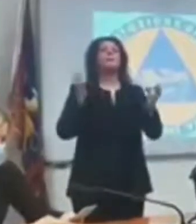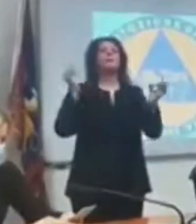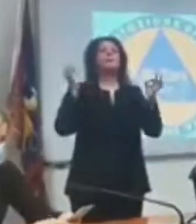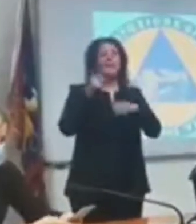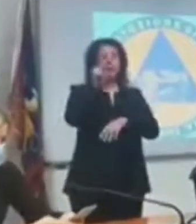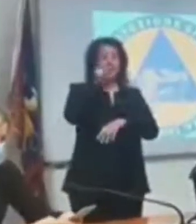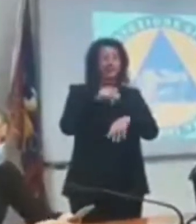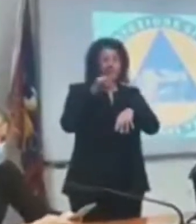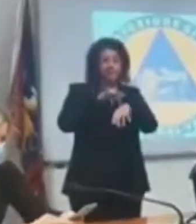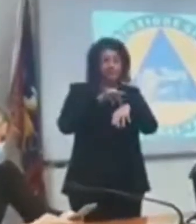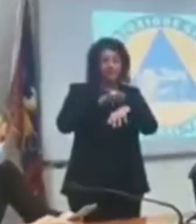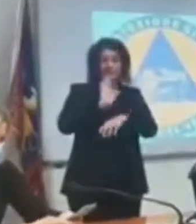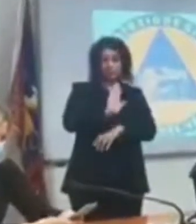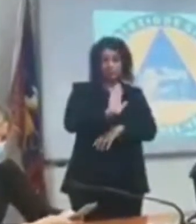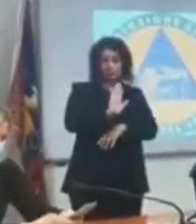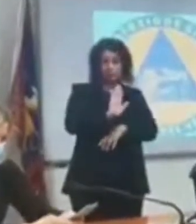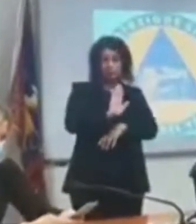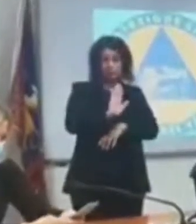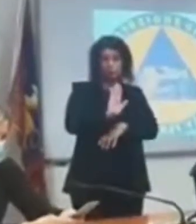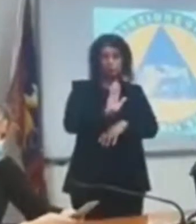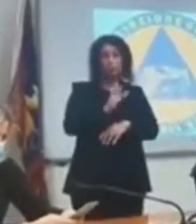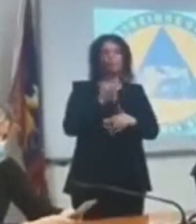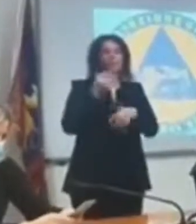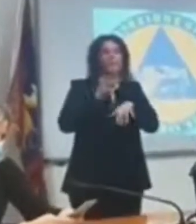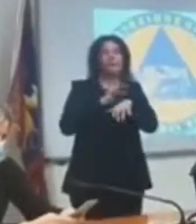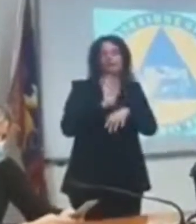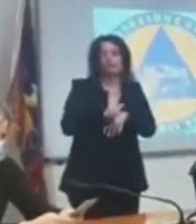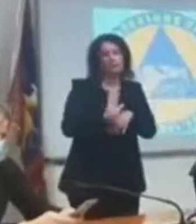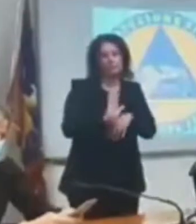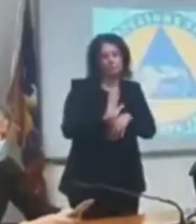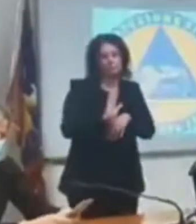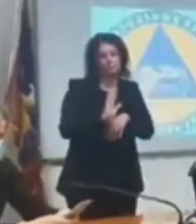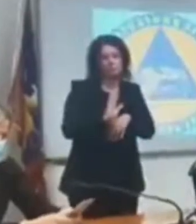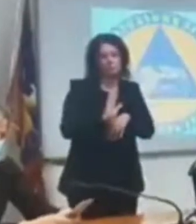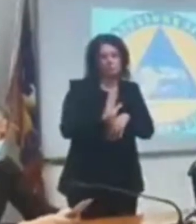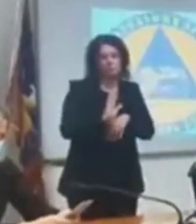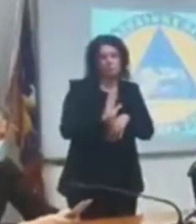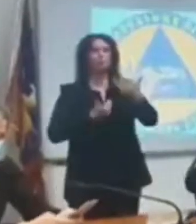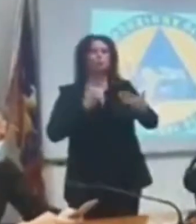se nella sua evoluzione, della sua malattia, ha